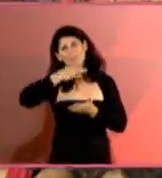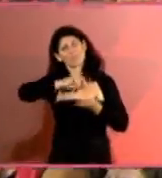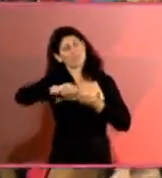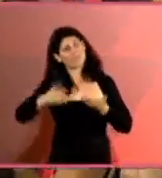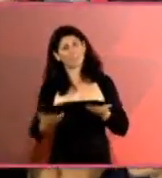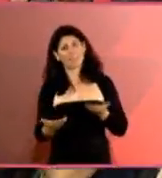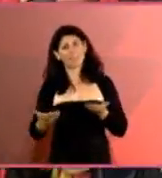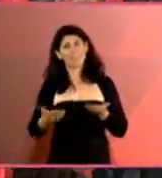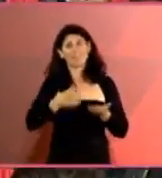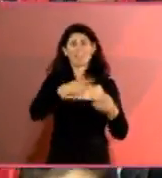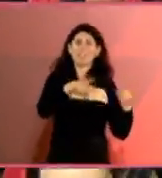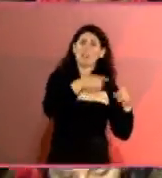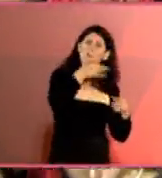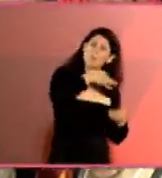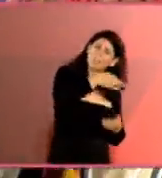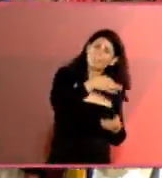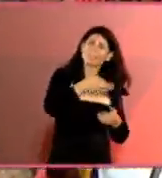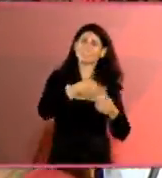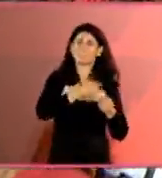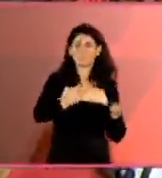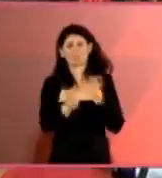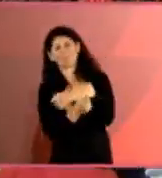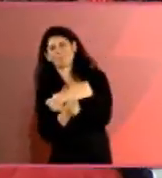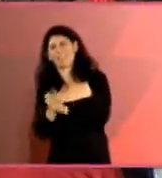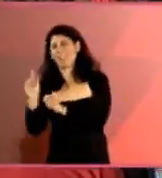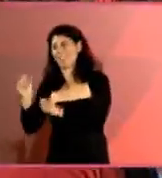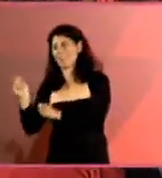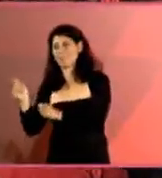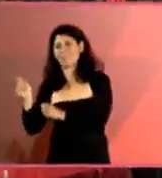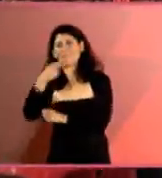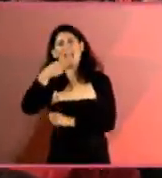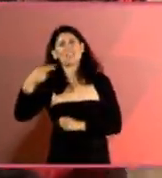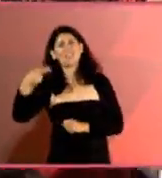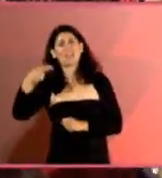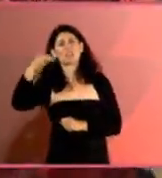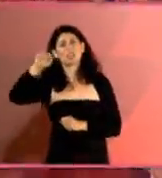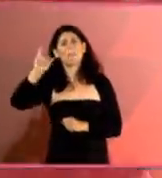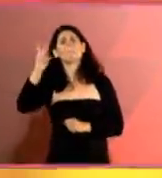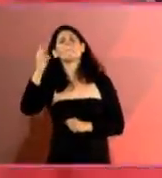και ο ποιητής θα ψαρεύει. Θάνος Μικρούτσικος.